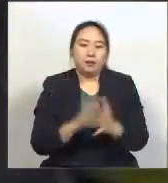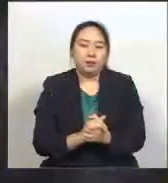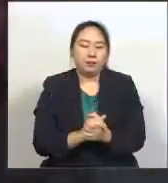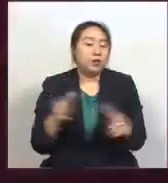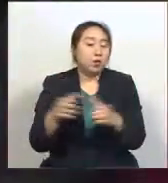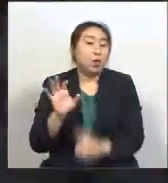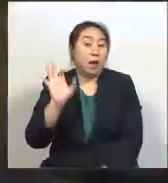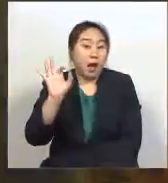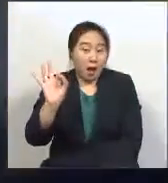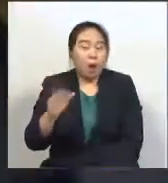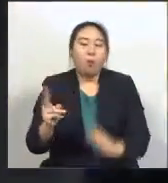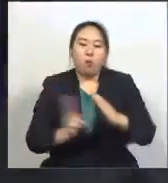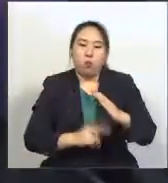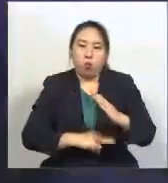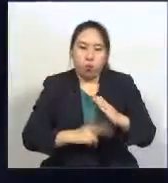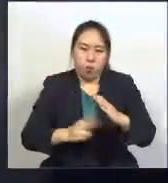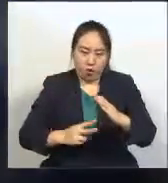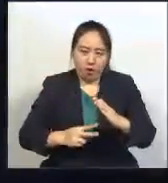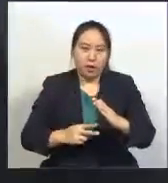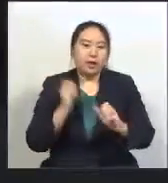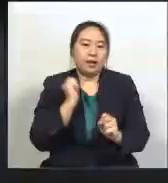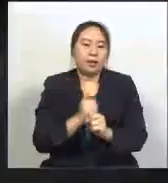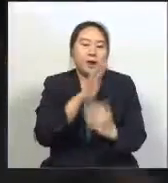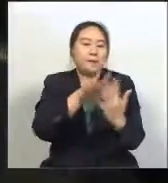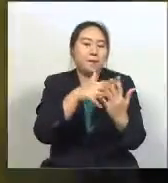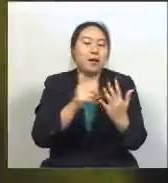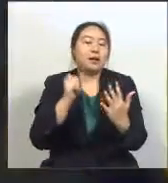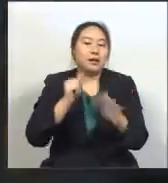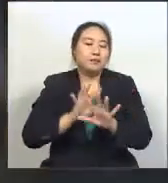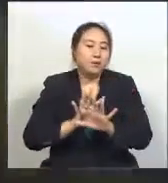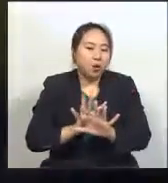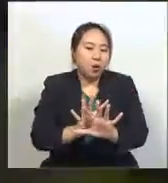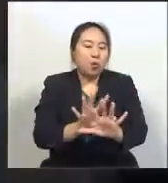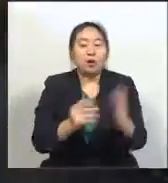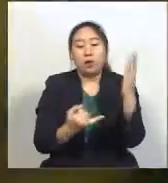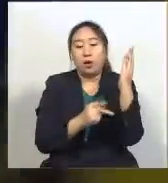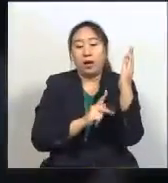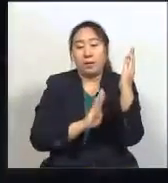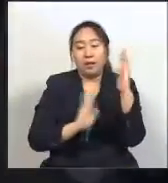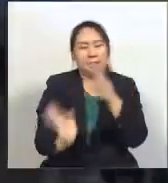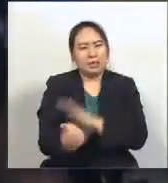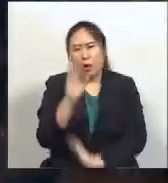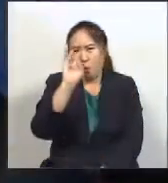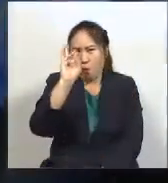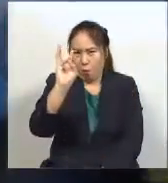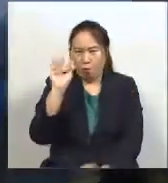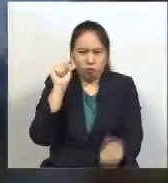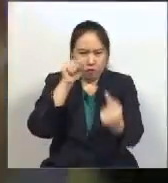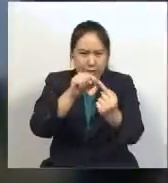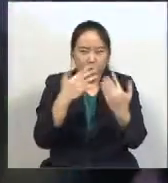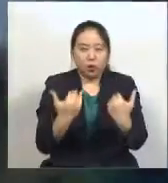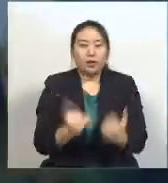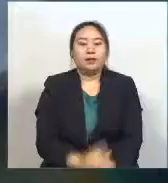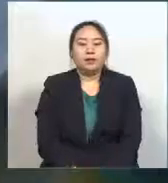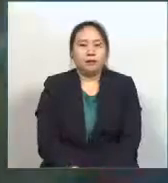ทีม9คนละ9เพราะว่าการวิ่งยังคงต้องเป็นไปตามแผนเดิมเพื่อให้ไปถึงจังหวัดกระบี่ในเวลา6โมงเช้าของวันนี้นี่เ